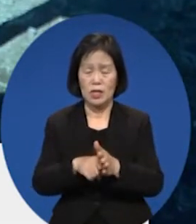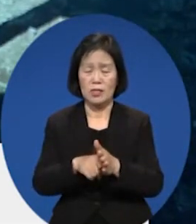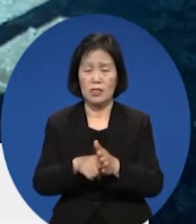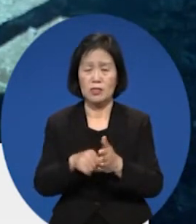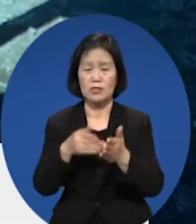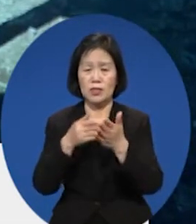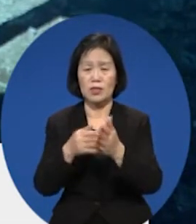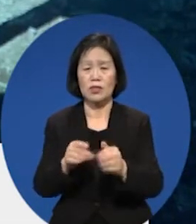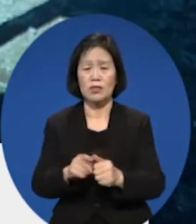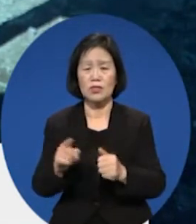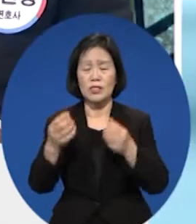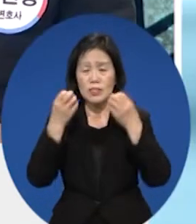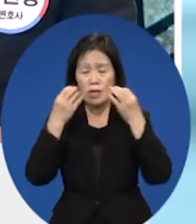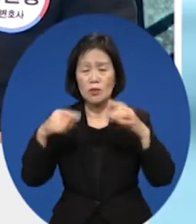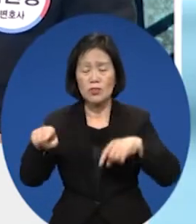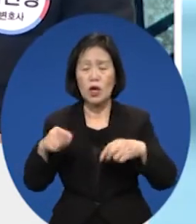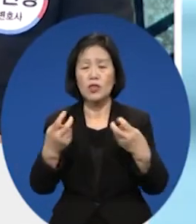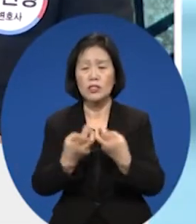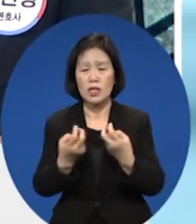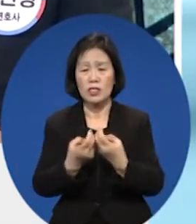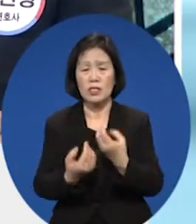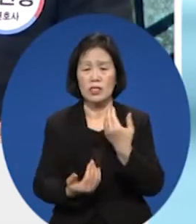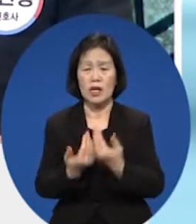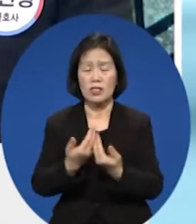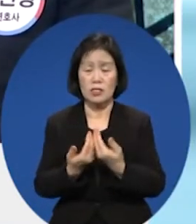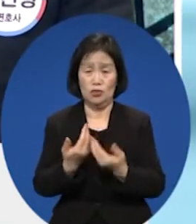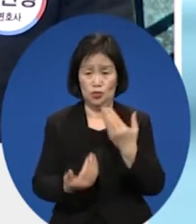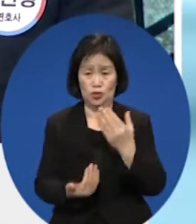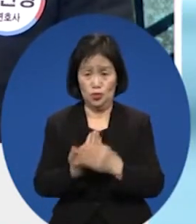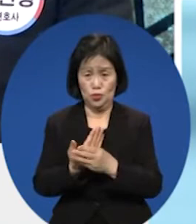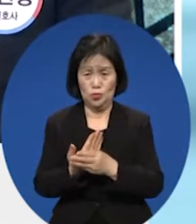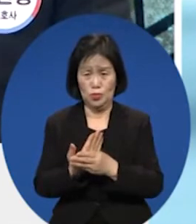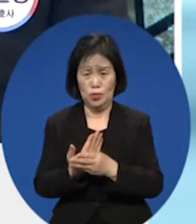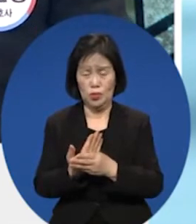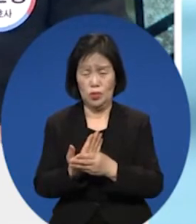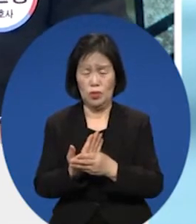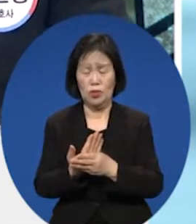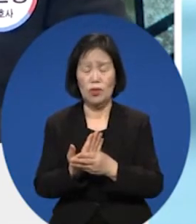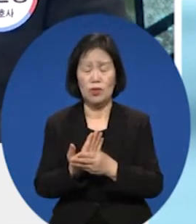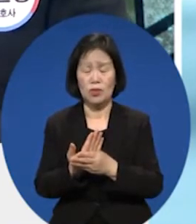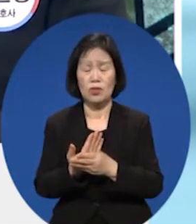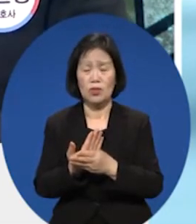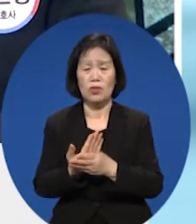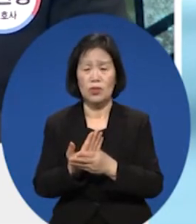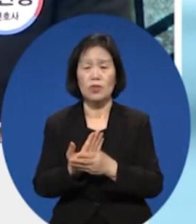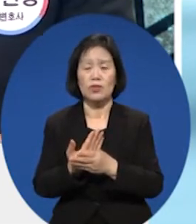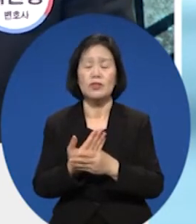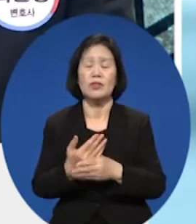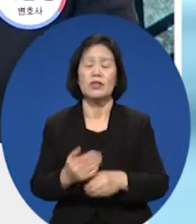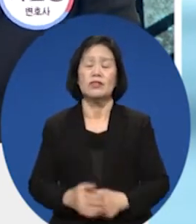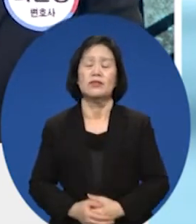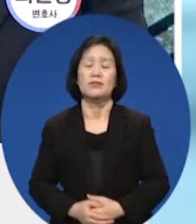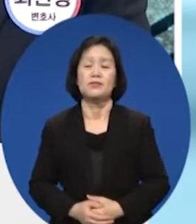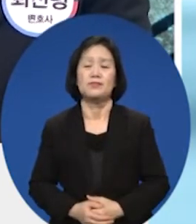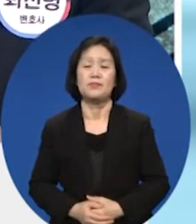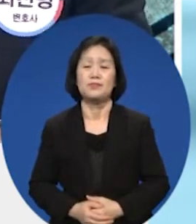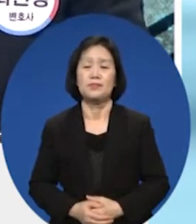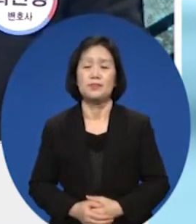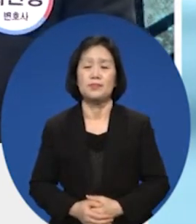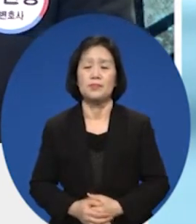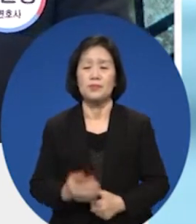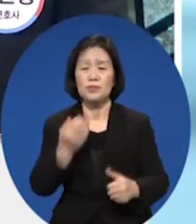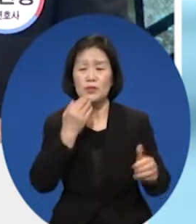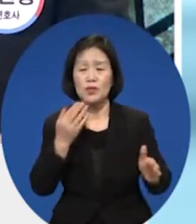것인데 어떤 새로운 정책이 갈등을 또 유발한다는 점에서 굉장히 유감이다라고 밖에 볼 수밖에 없는데요. 특히 뭐